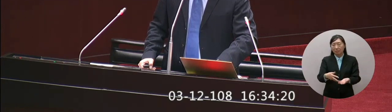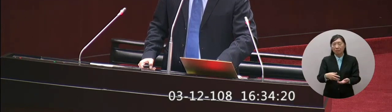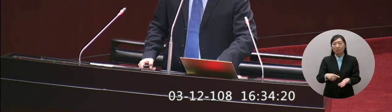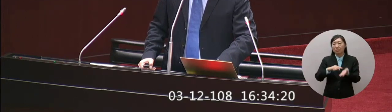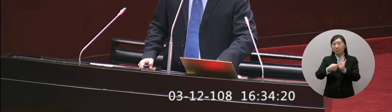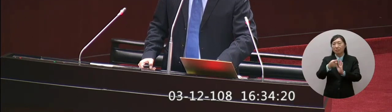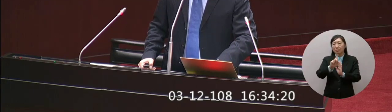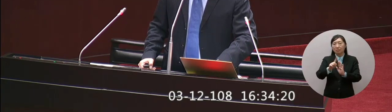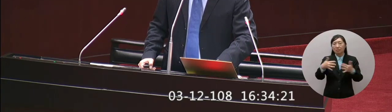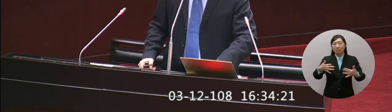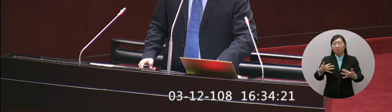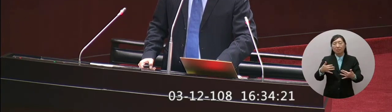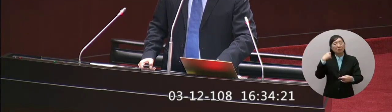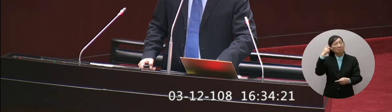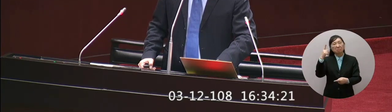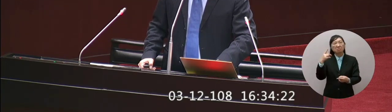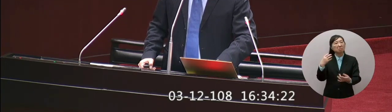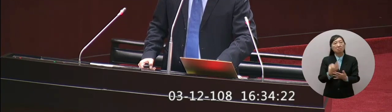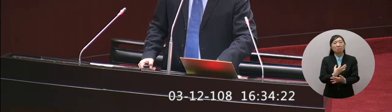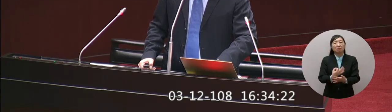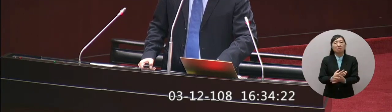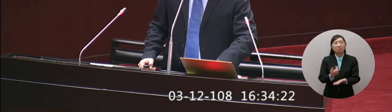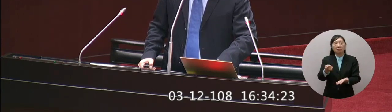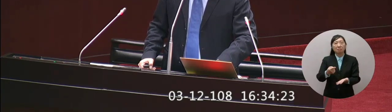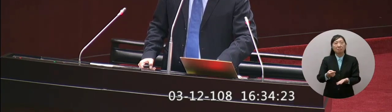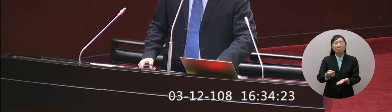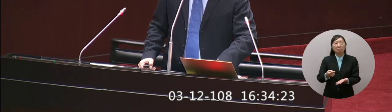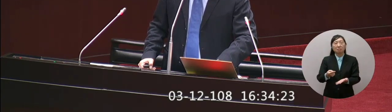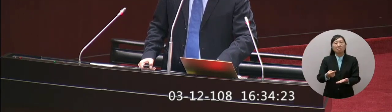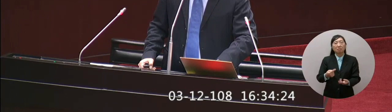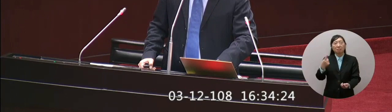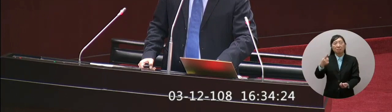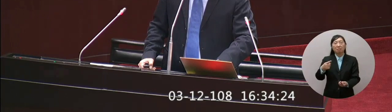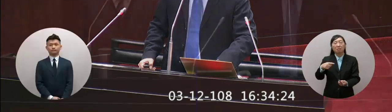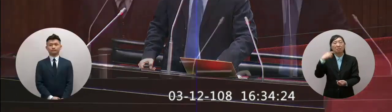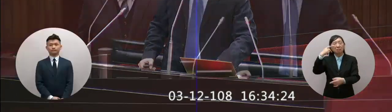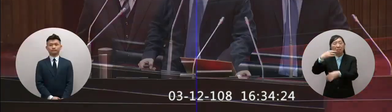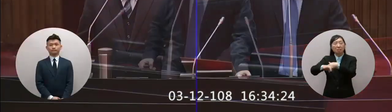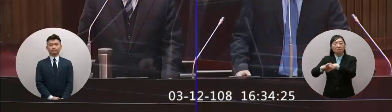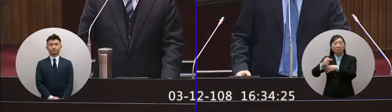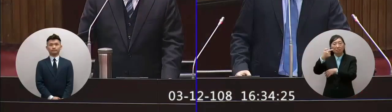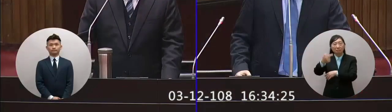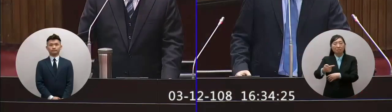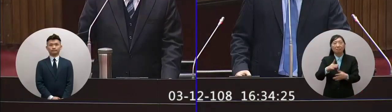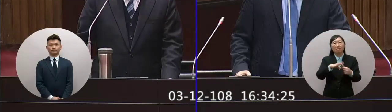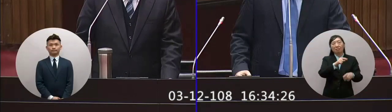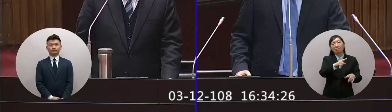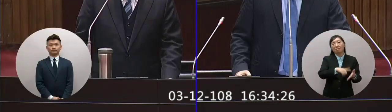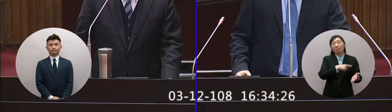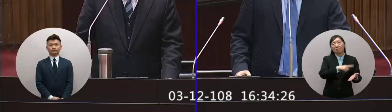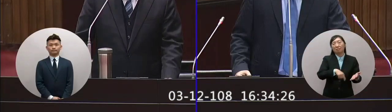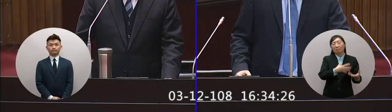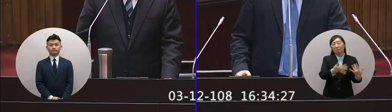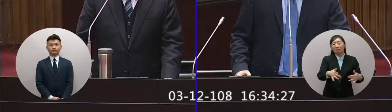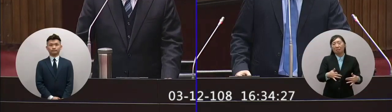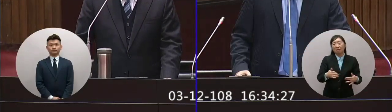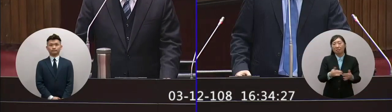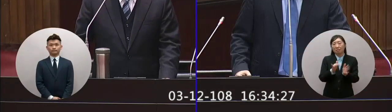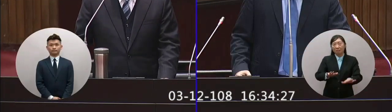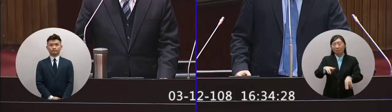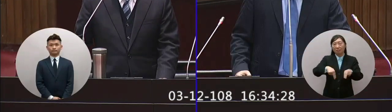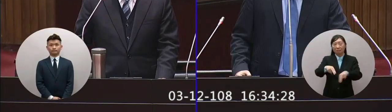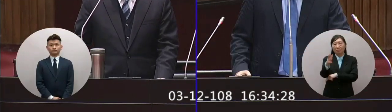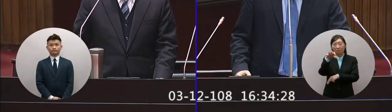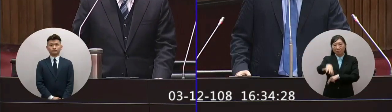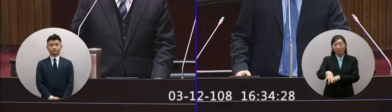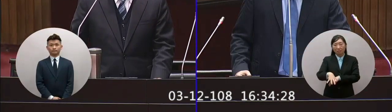出来的问题跟不足比解决的问题还要多。到目前为止，行政院的